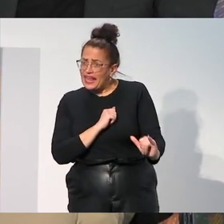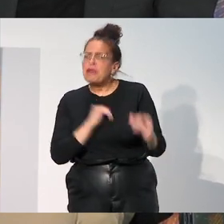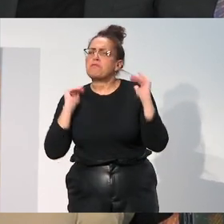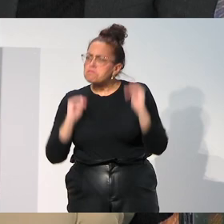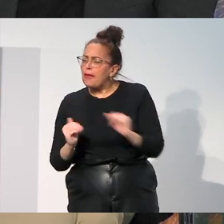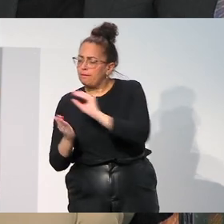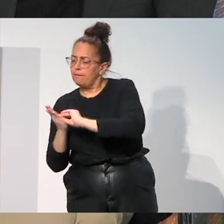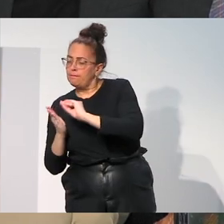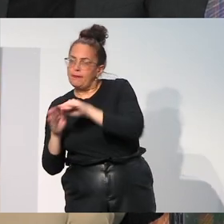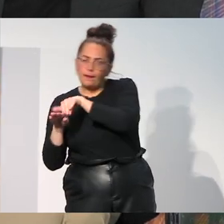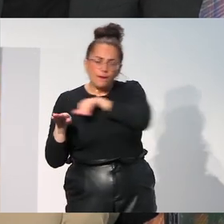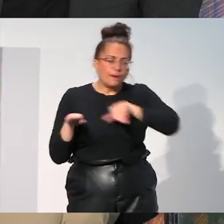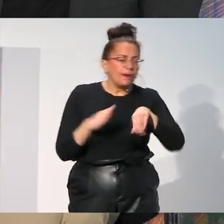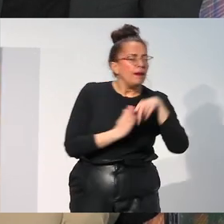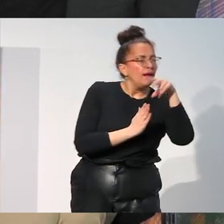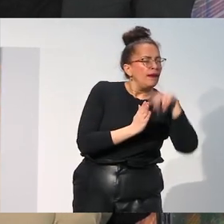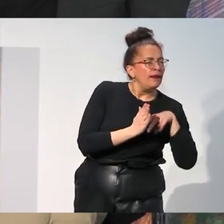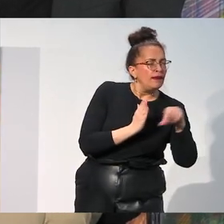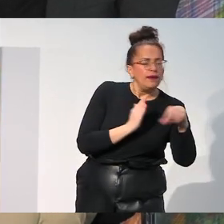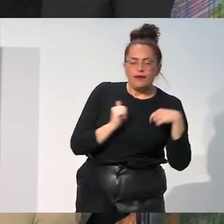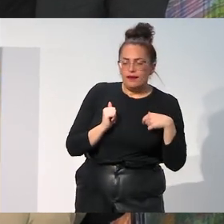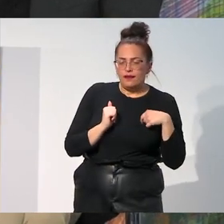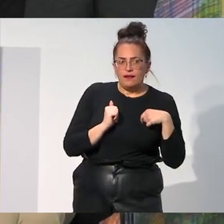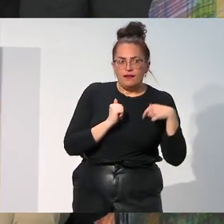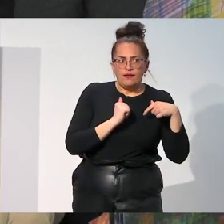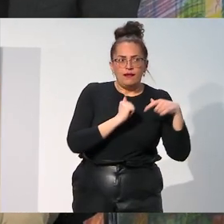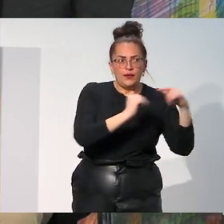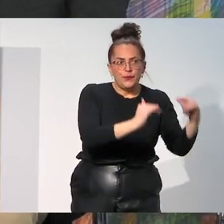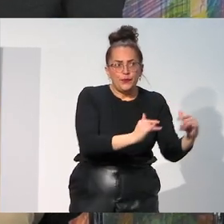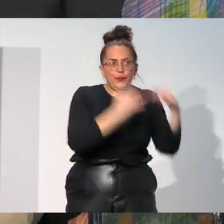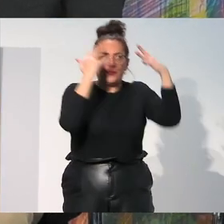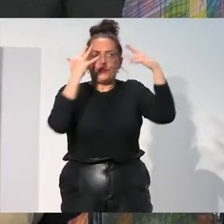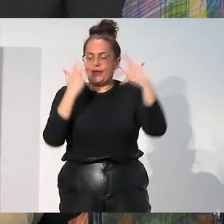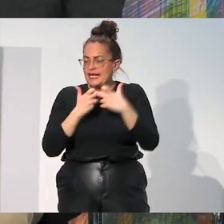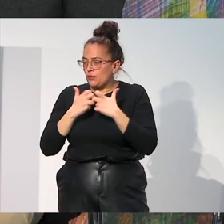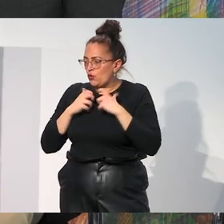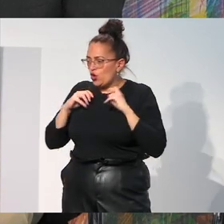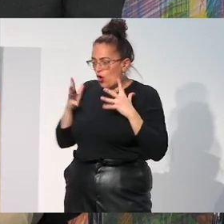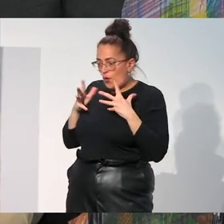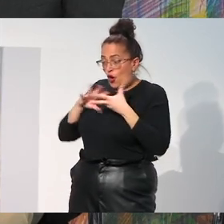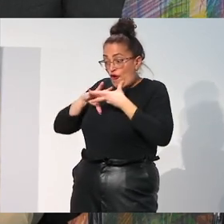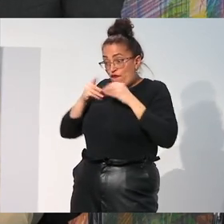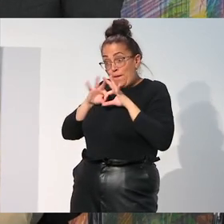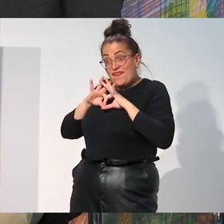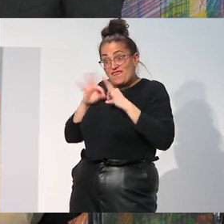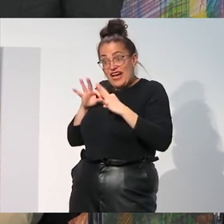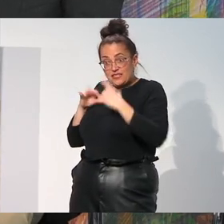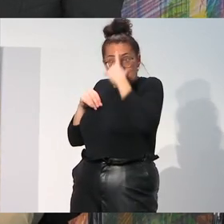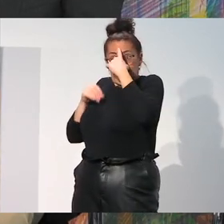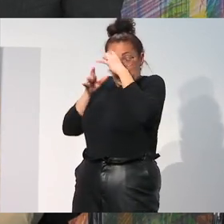formuler ça. Enfin, pour formuler intellectuellement ce que je ne vais pas réussir à vous formuler conceptuellement parfaitement, mais vous allez